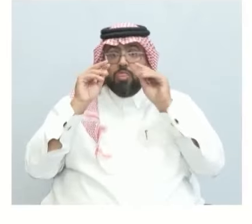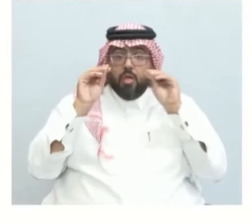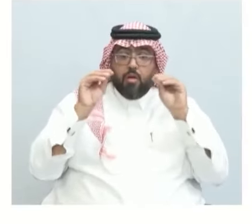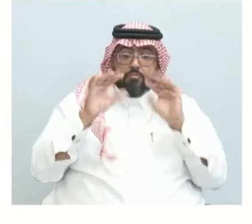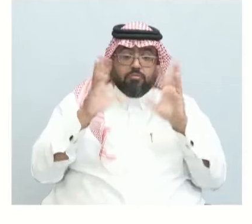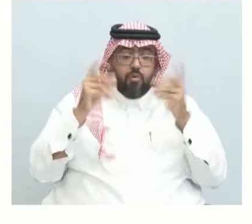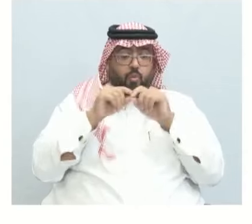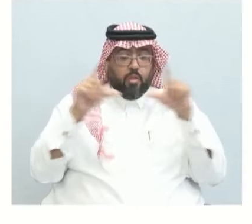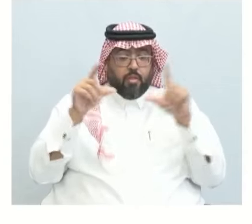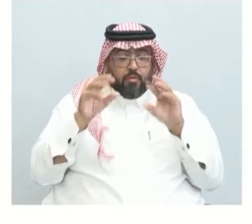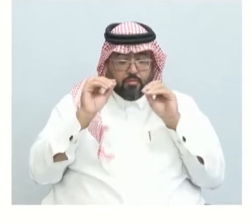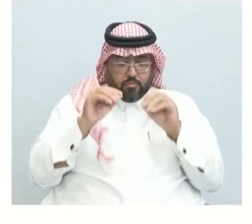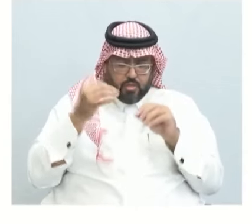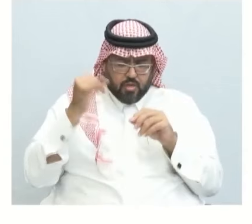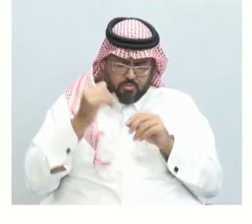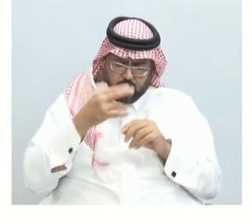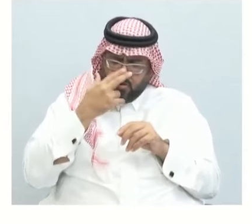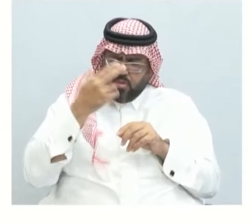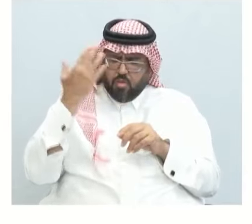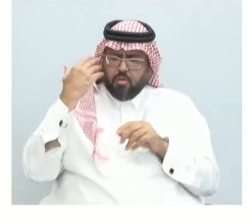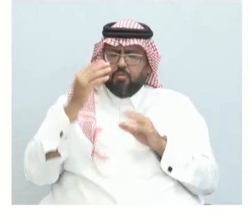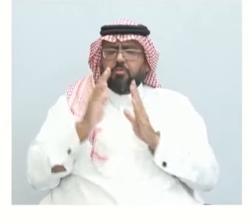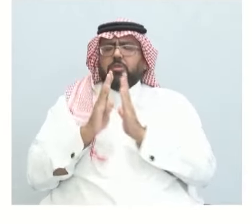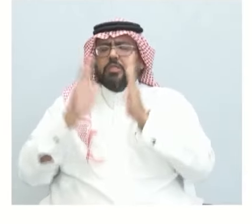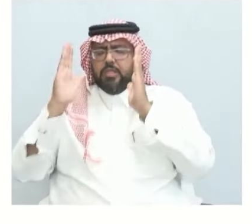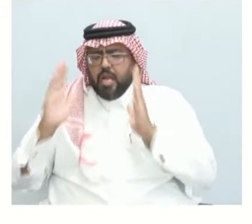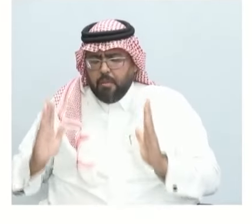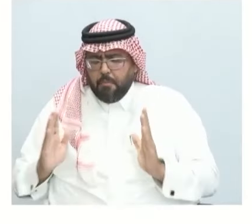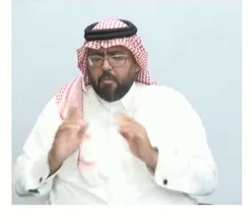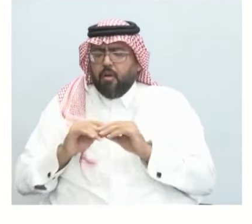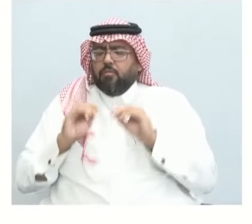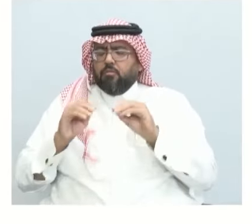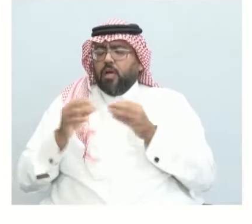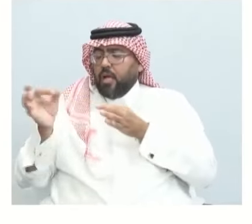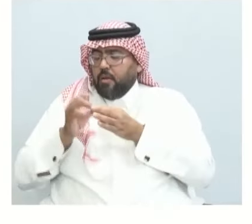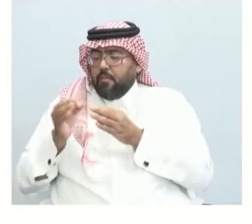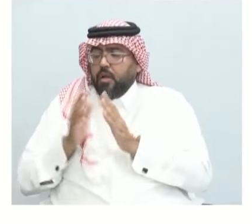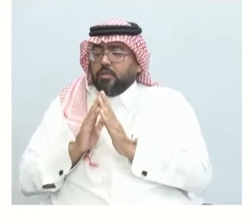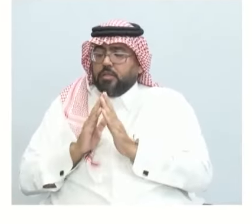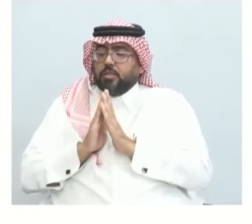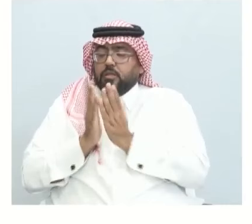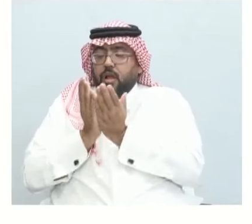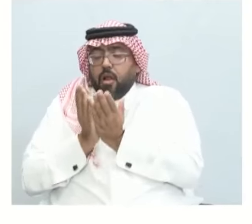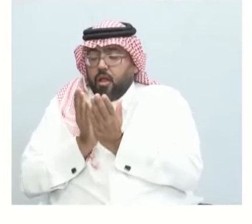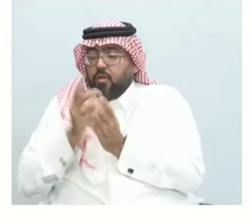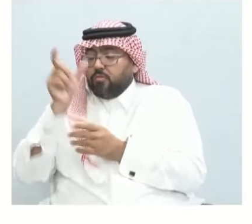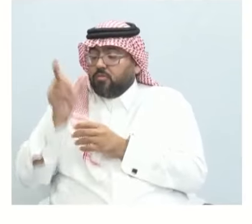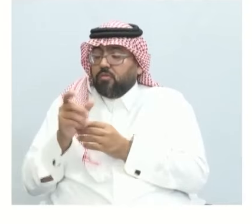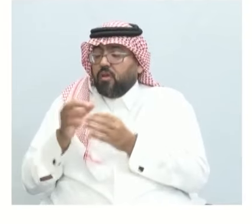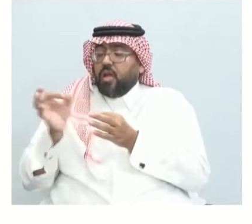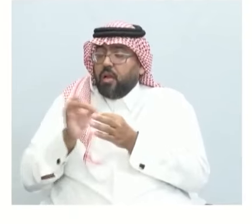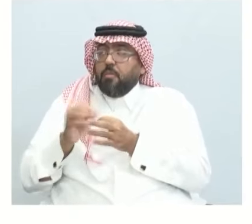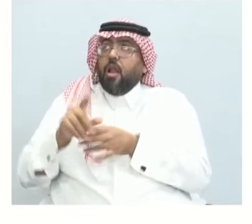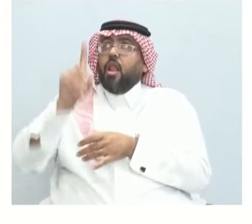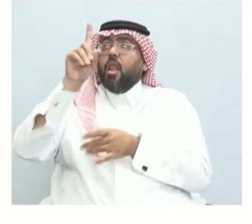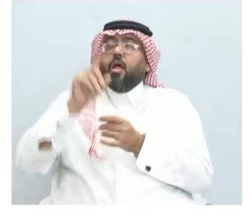ان كثيرا من العربي قد عبدت الاوثان هذ في حياتنا الدينيه لتقرب لتقرب الى الله زلفه او